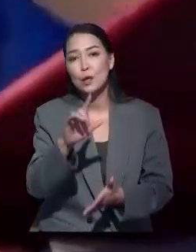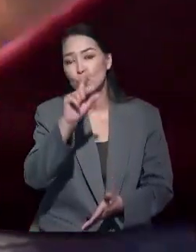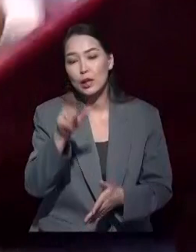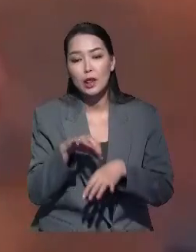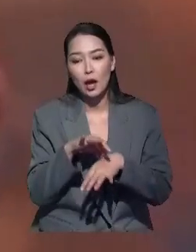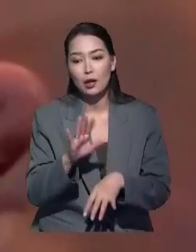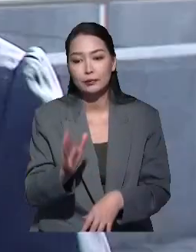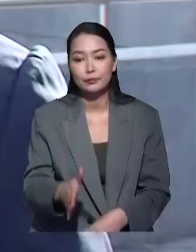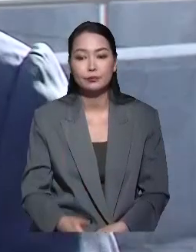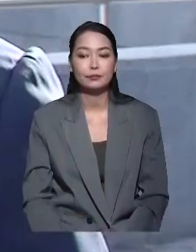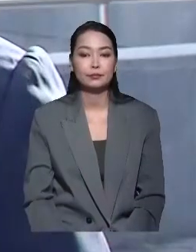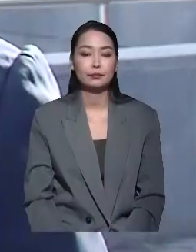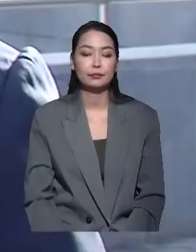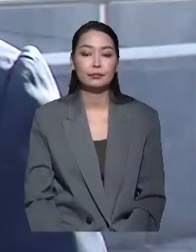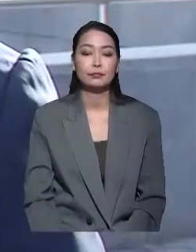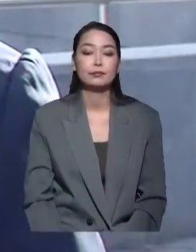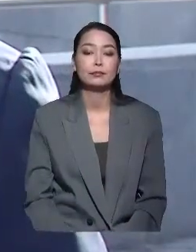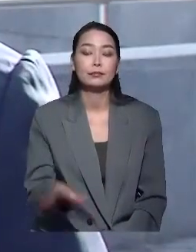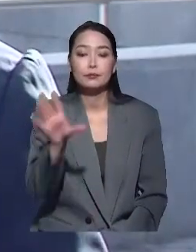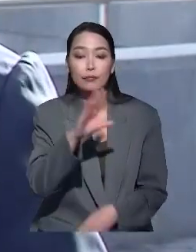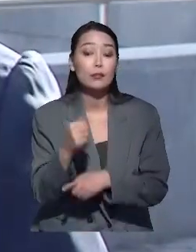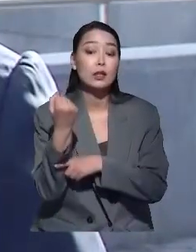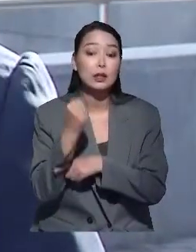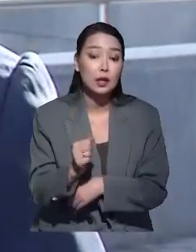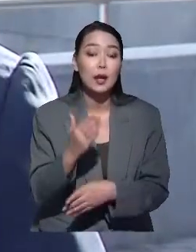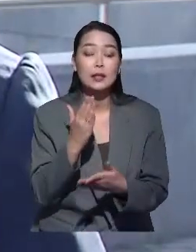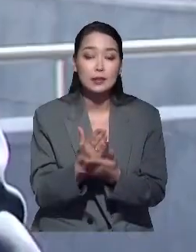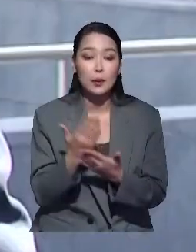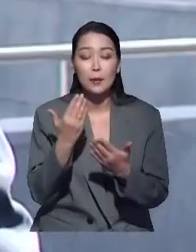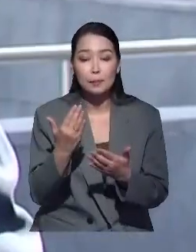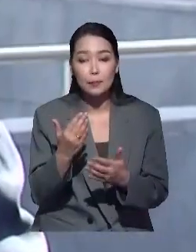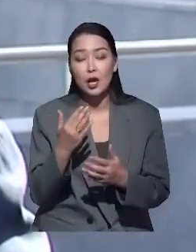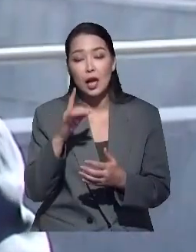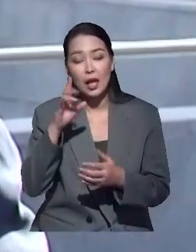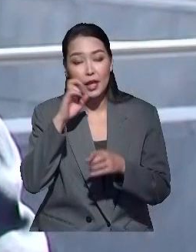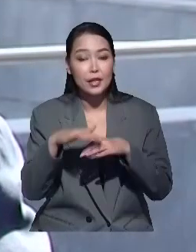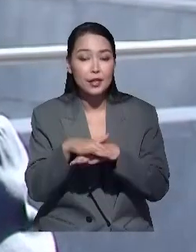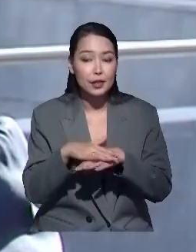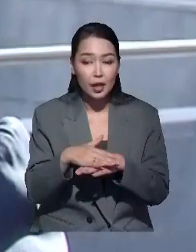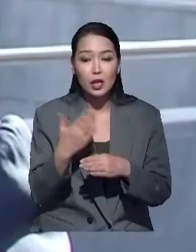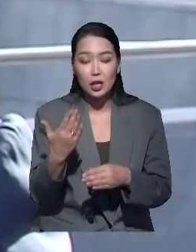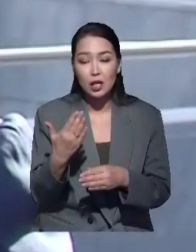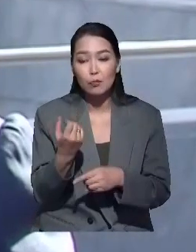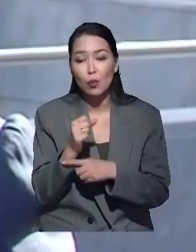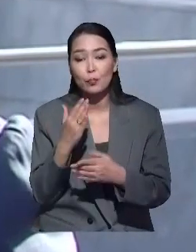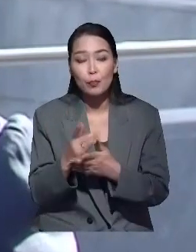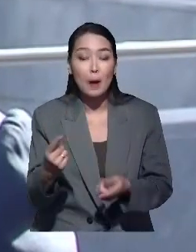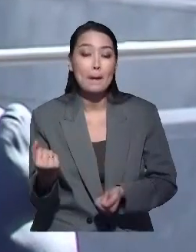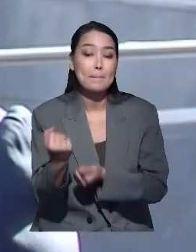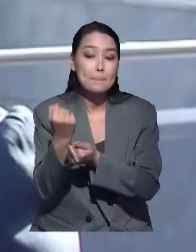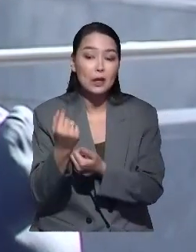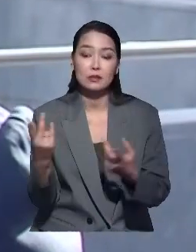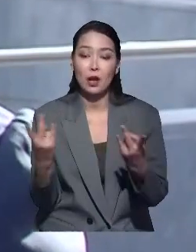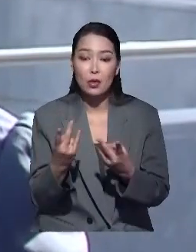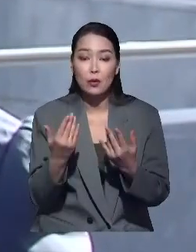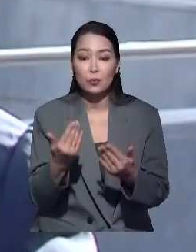Италияда алды. Барлық жеңістерім жетістіктер еңбекпен терінің арқасында келеді. Әрине мотивация керек оларға. Өйткені күндіз-түні олар еңбектейді.